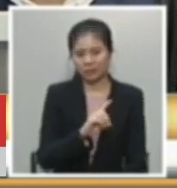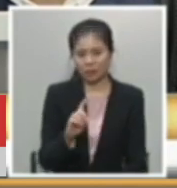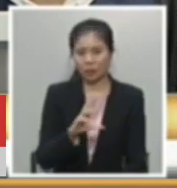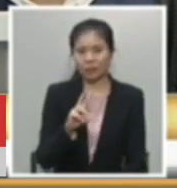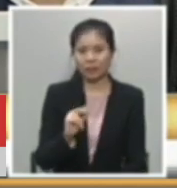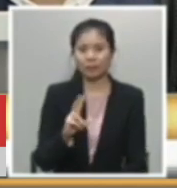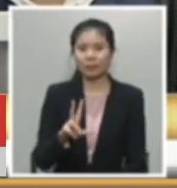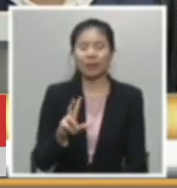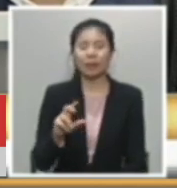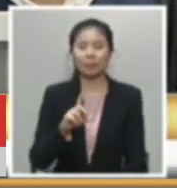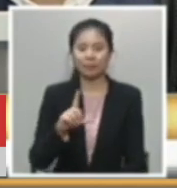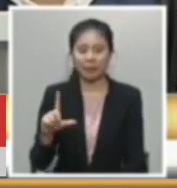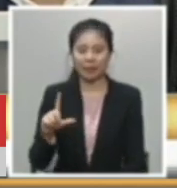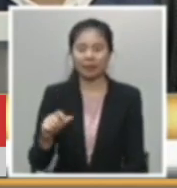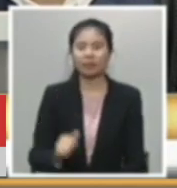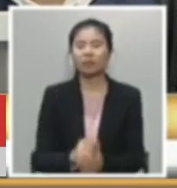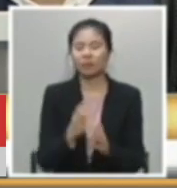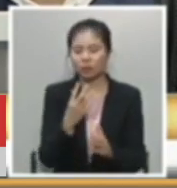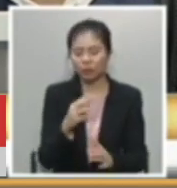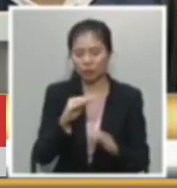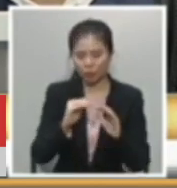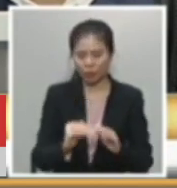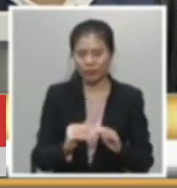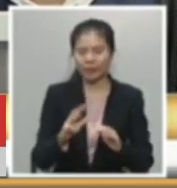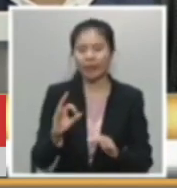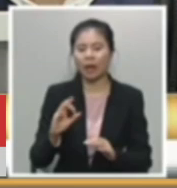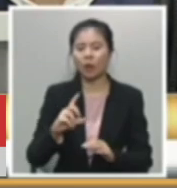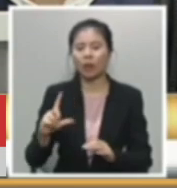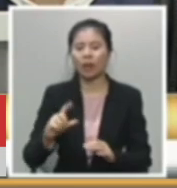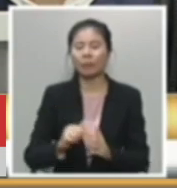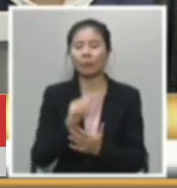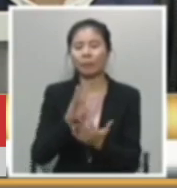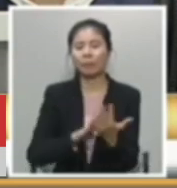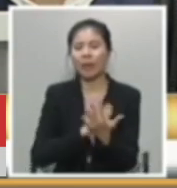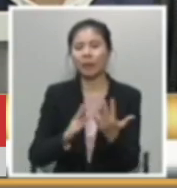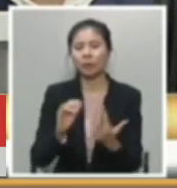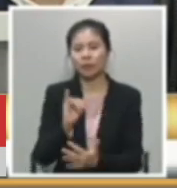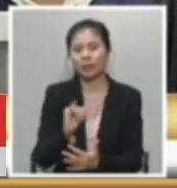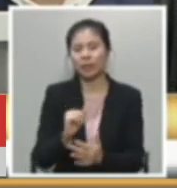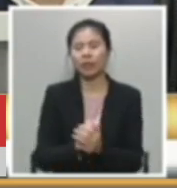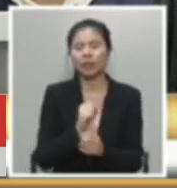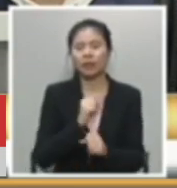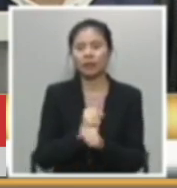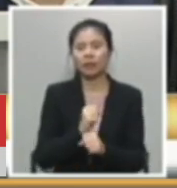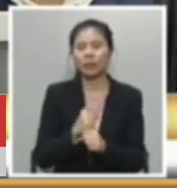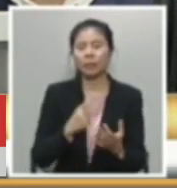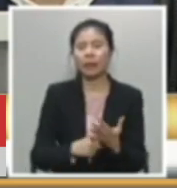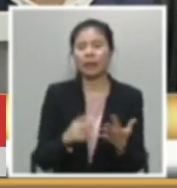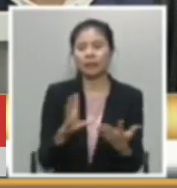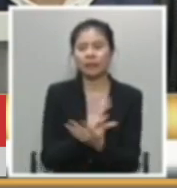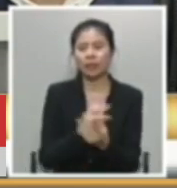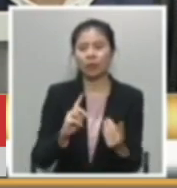133ล้านบาทลดลง9ล้านบาทเศษนะคะแผนยุทธศาสตร์เสริมสร้างหลักประกันทางสังคม